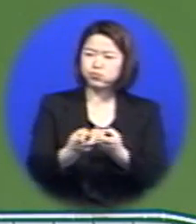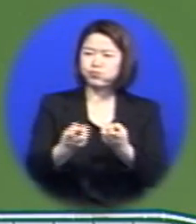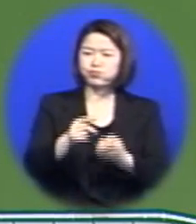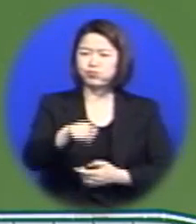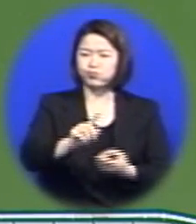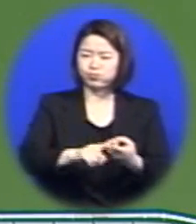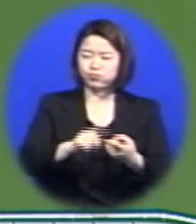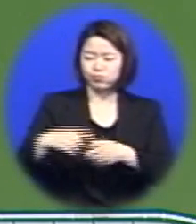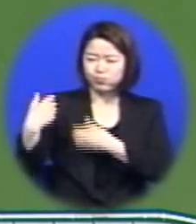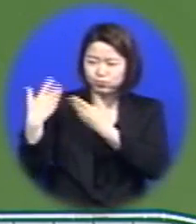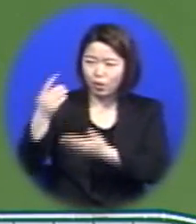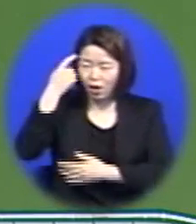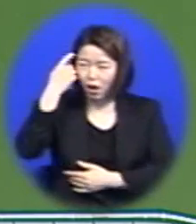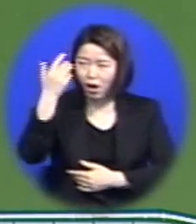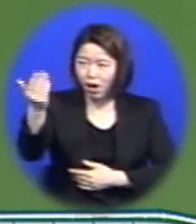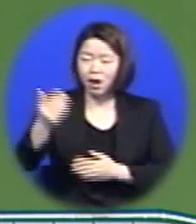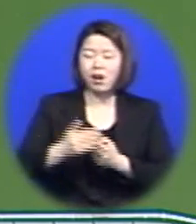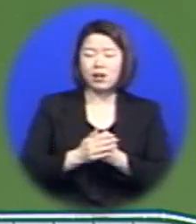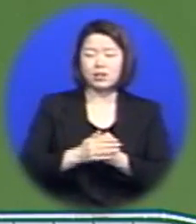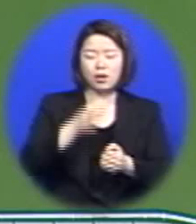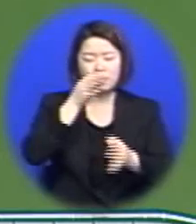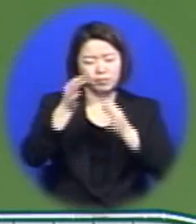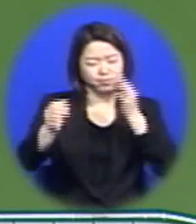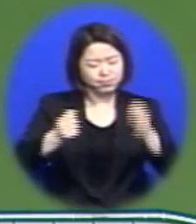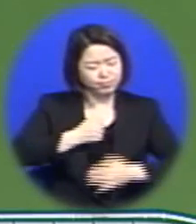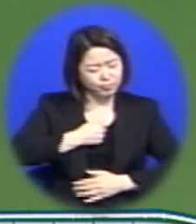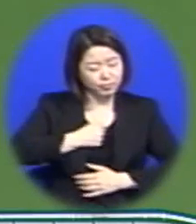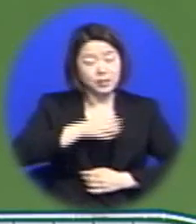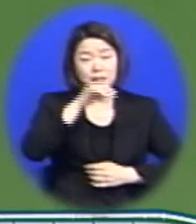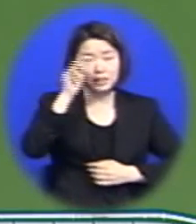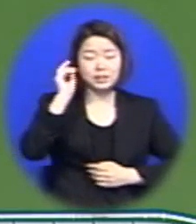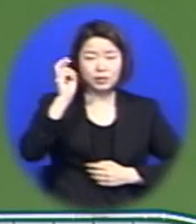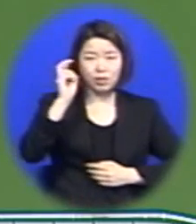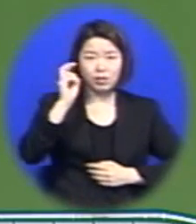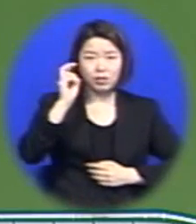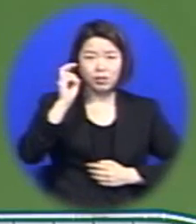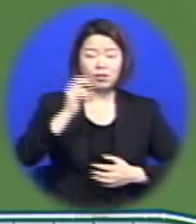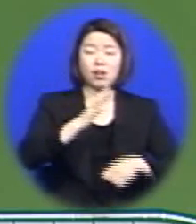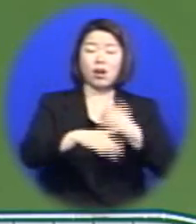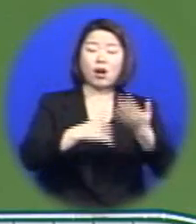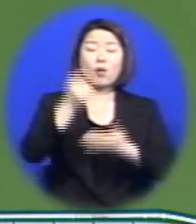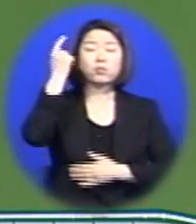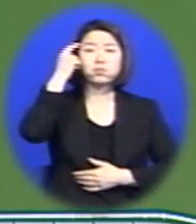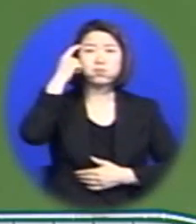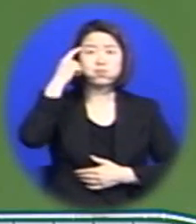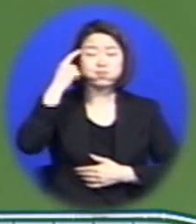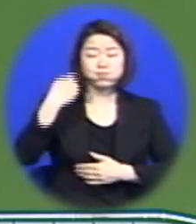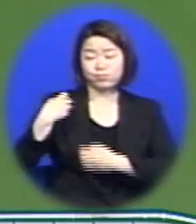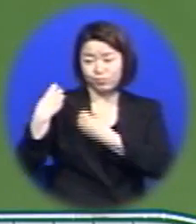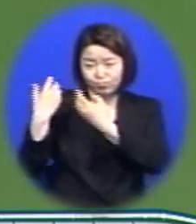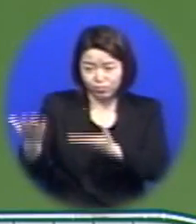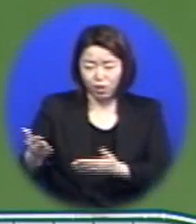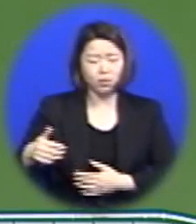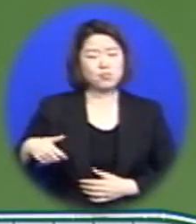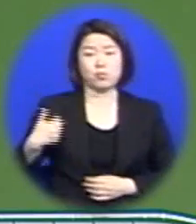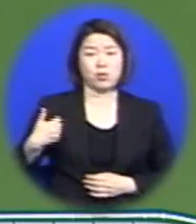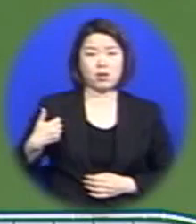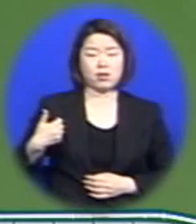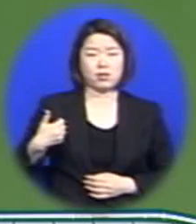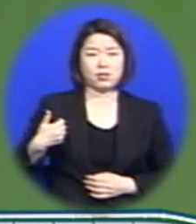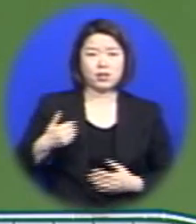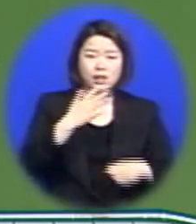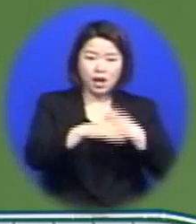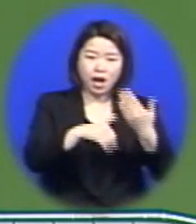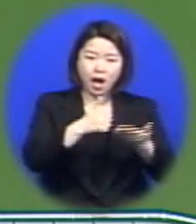두십니까 그런 탄식이 나올 것입니다 하나님이 왜 그냥 시는지 모르겠어요